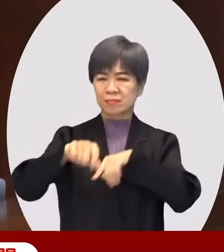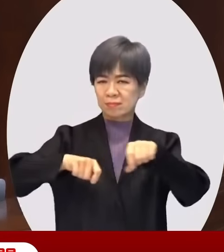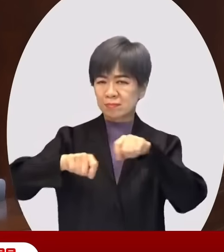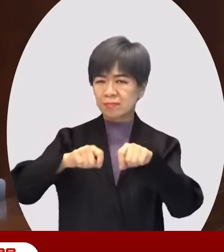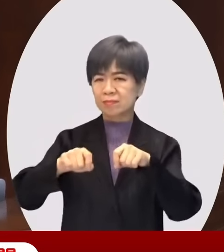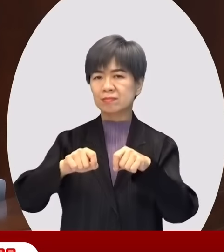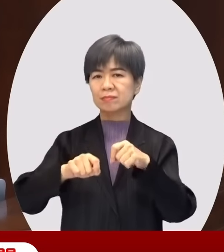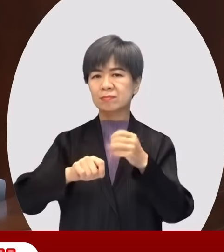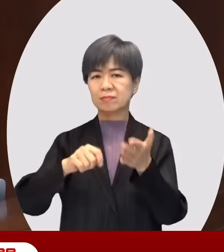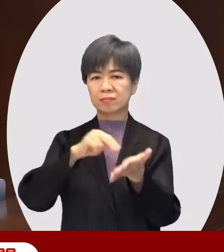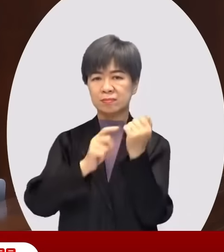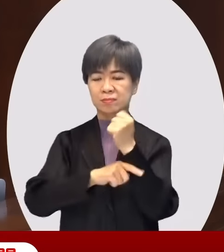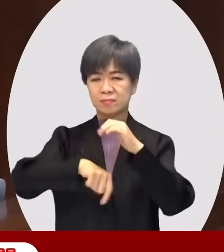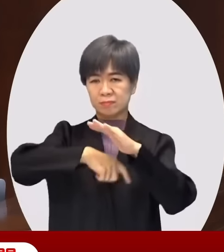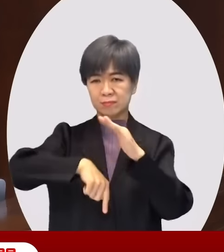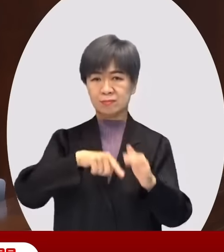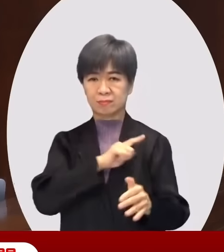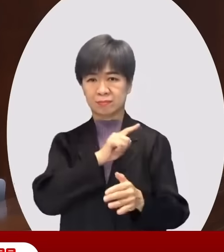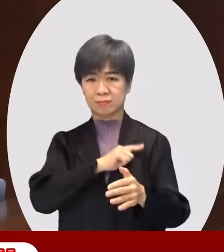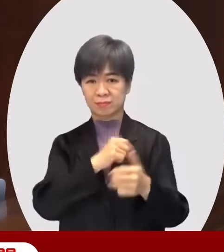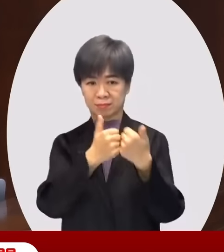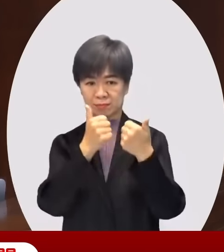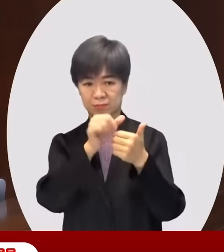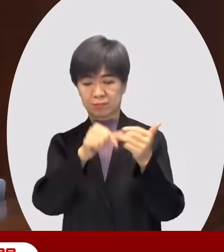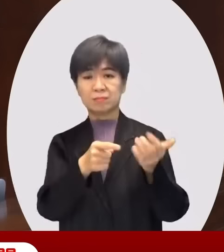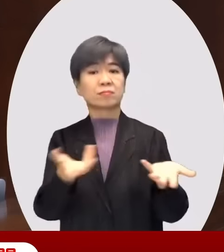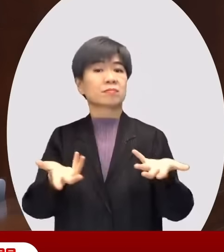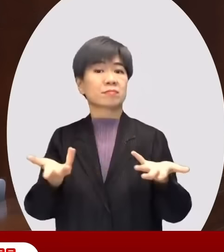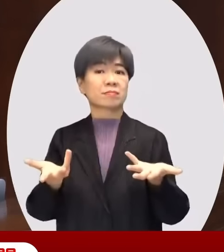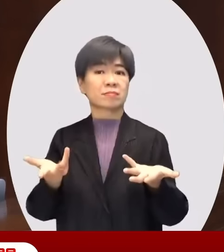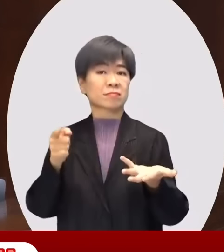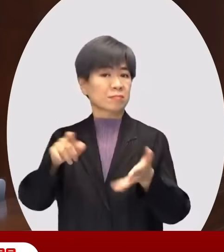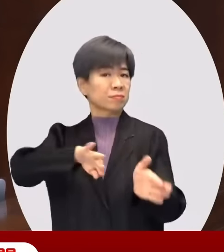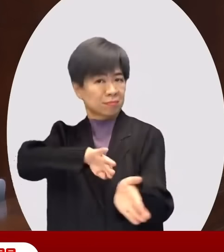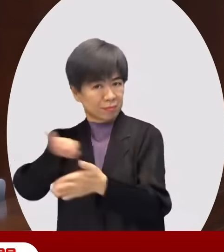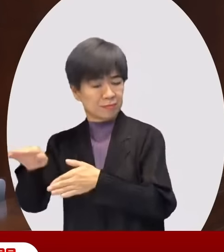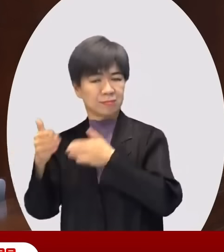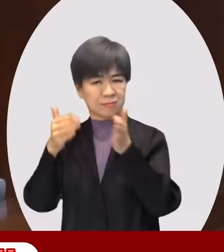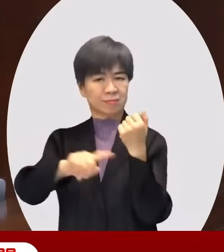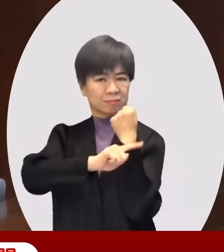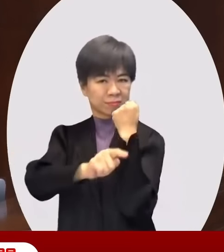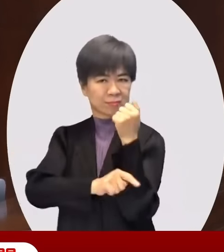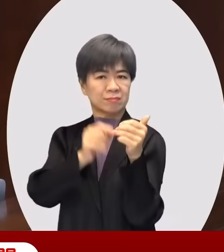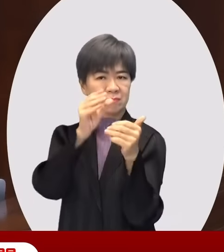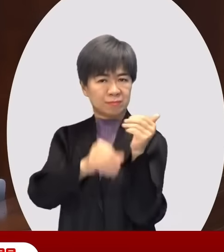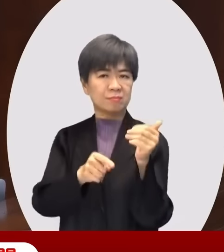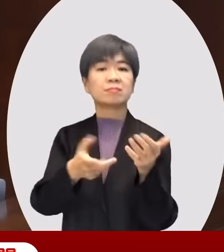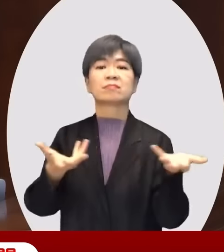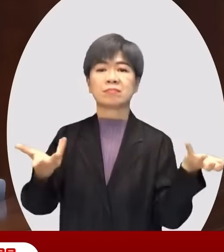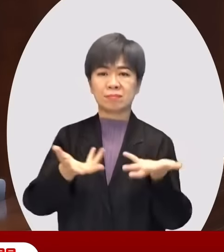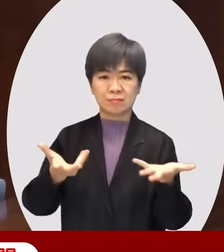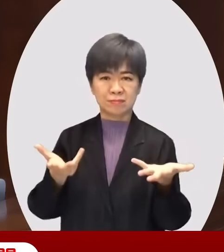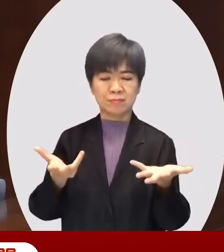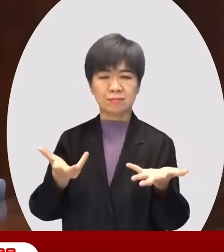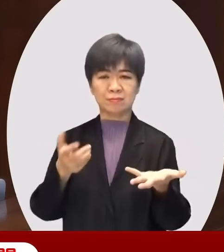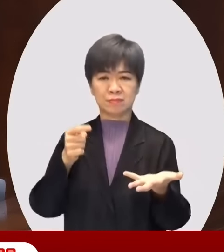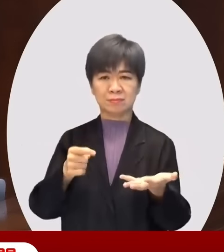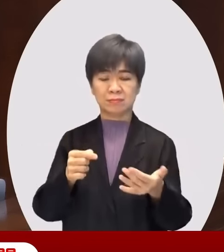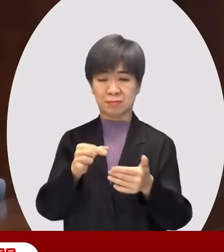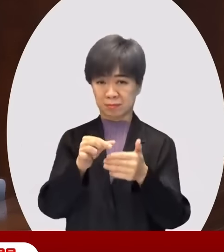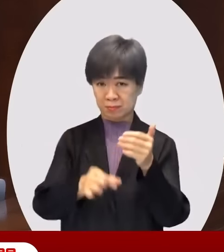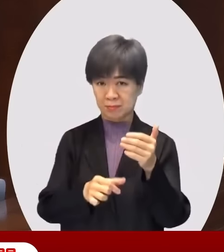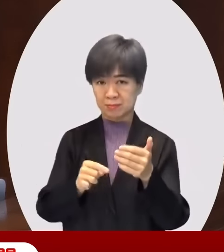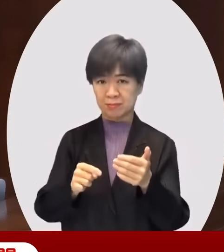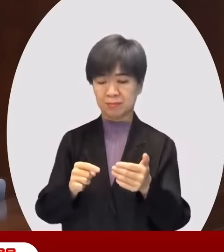策。或立法院本身的意志的那个决议不是，而是直接针对法律案的这个问题。这个规定